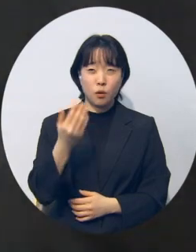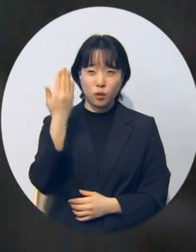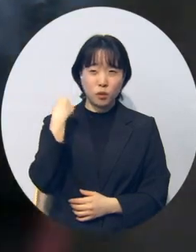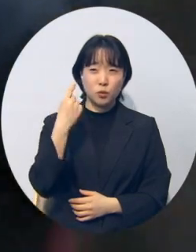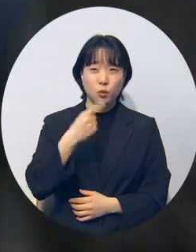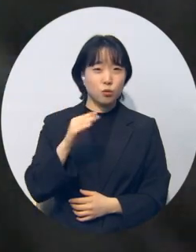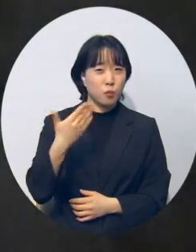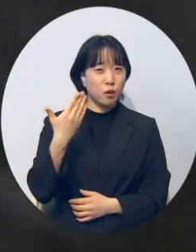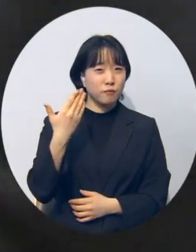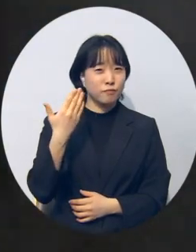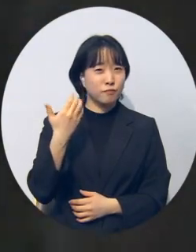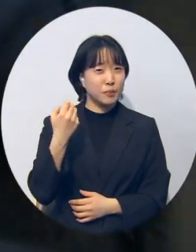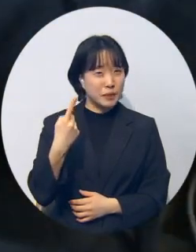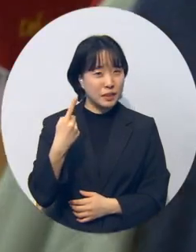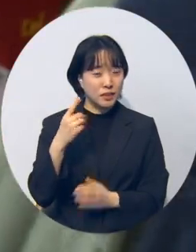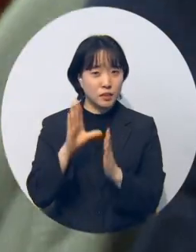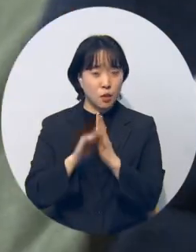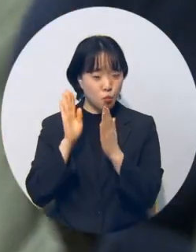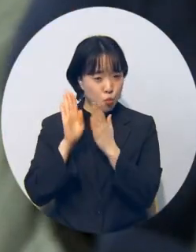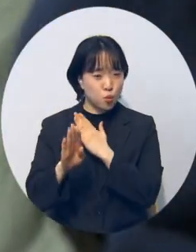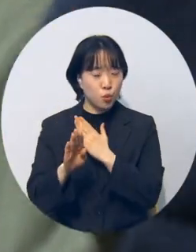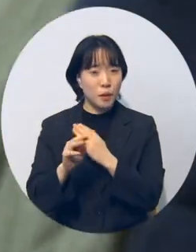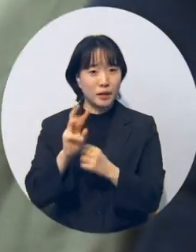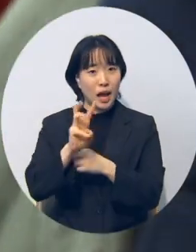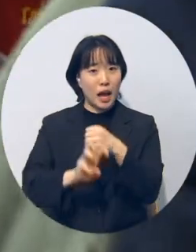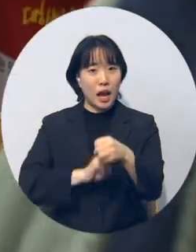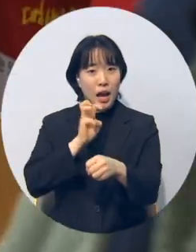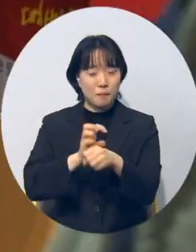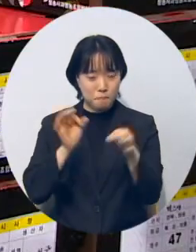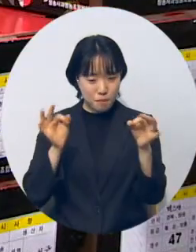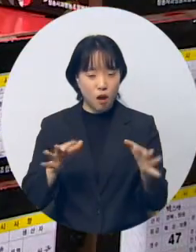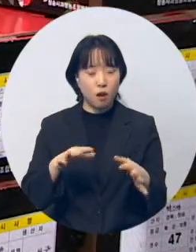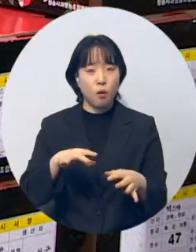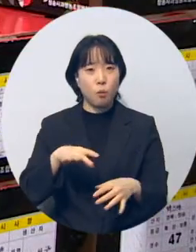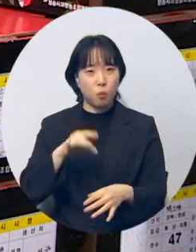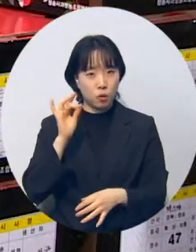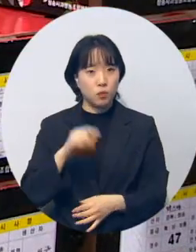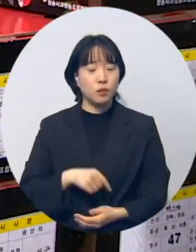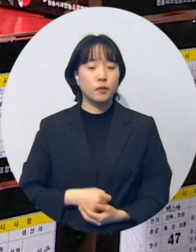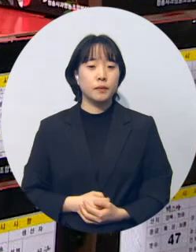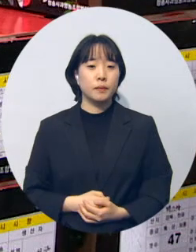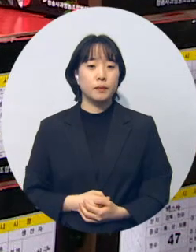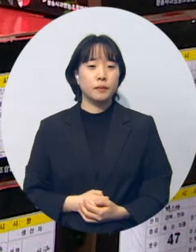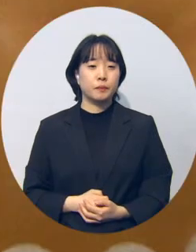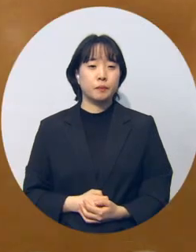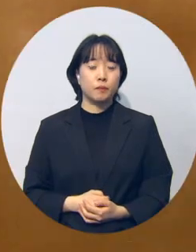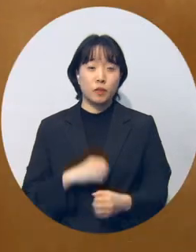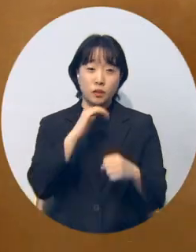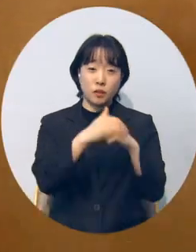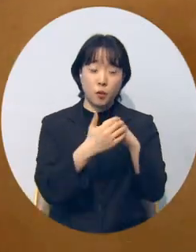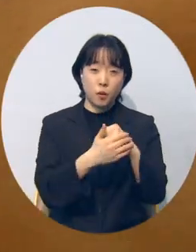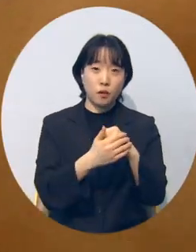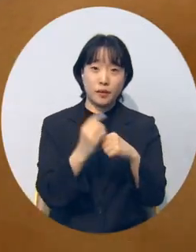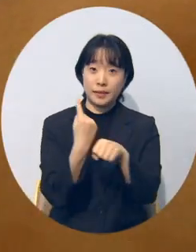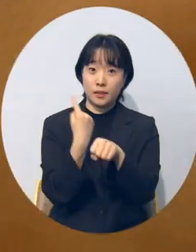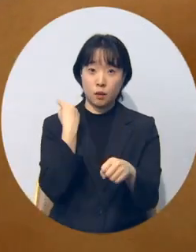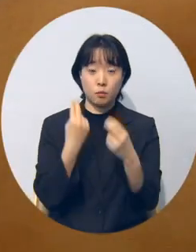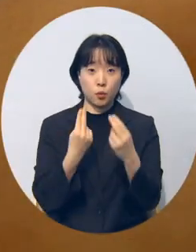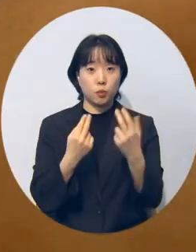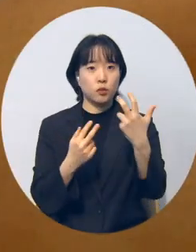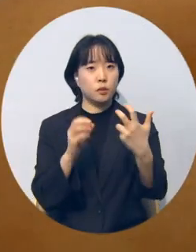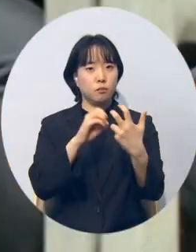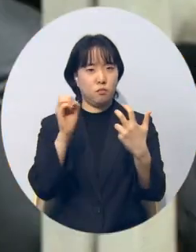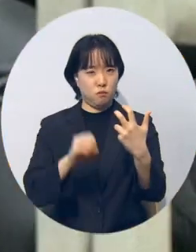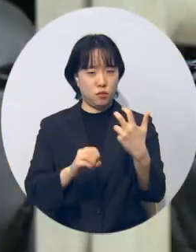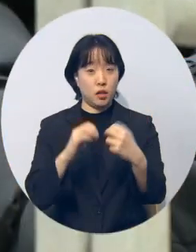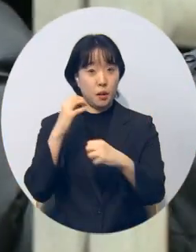가장 높은 수치를 기록했습니다. 사과값은 지난해 같은 달과 비교해 71% 상승했고 배는